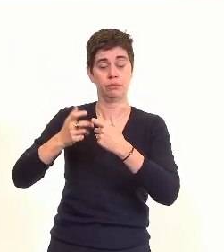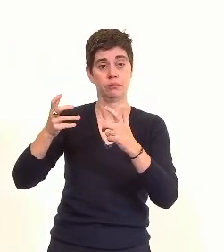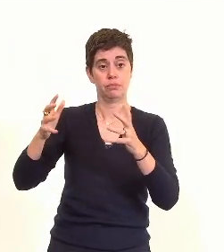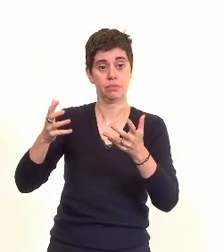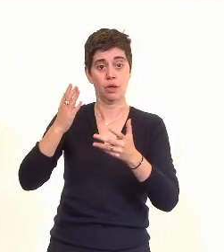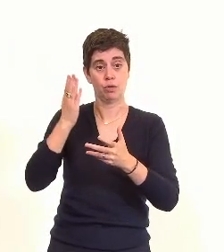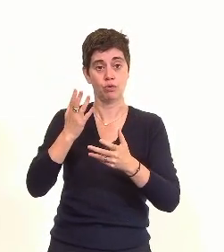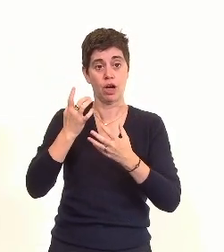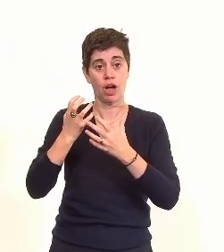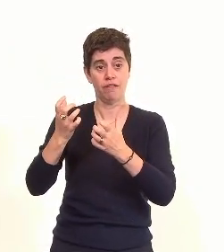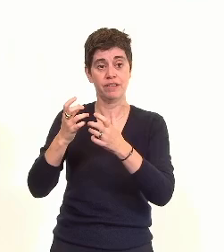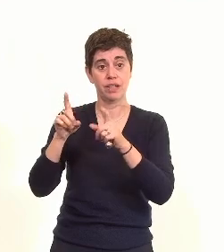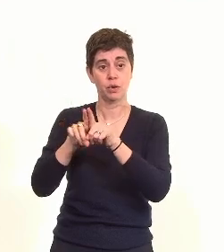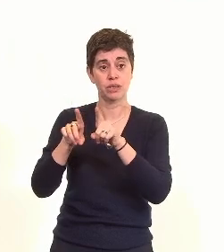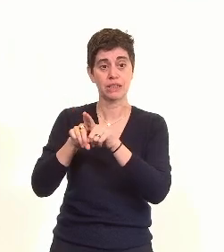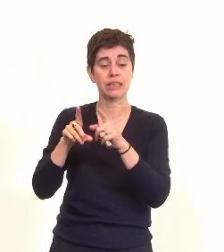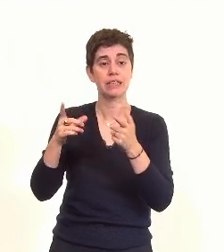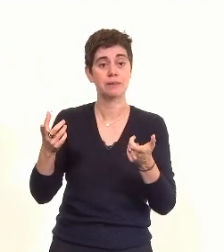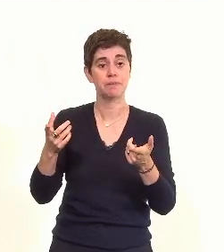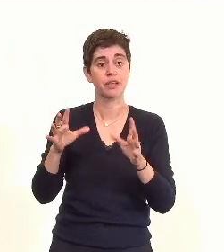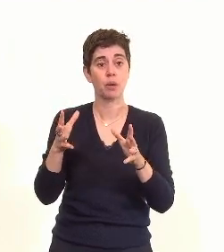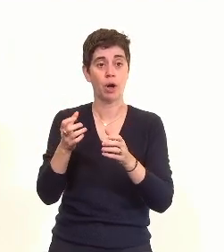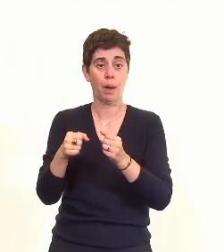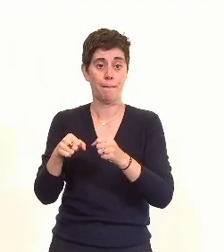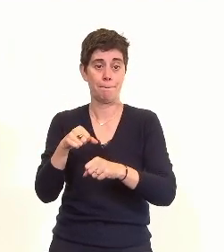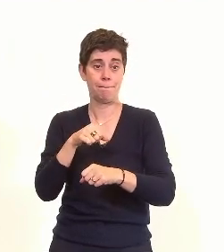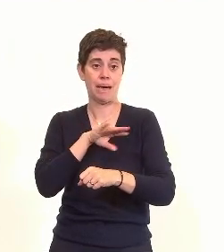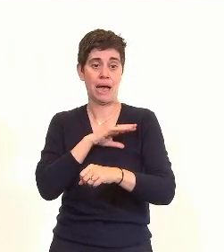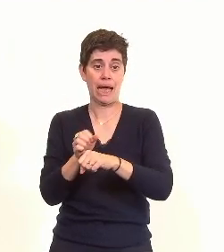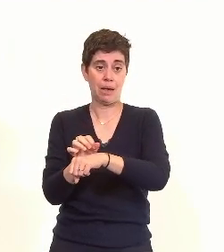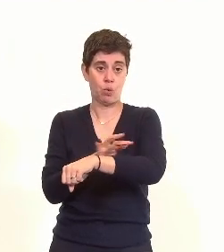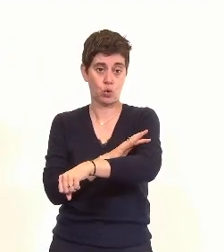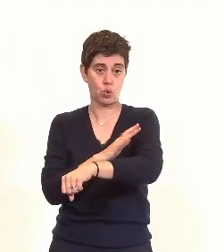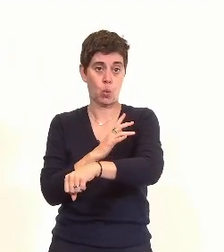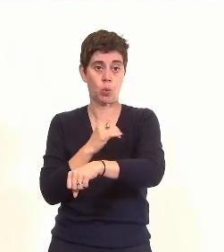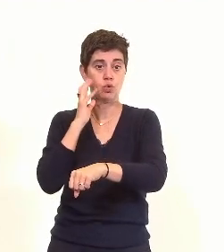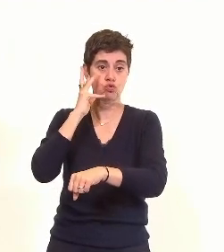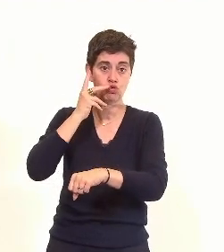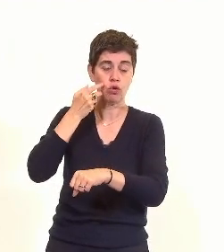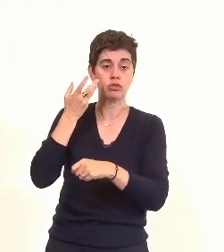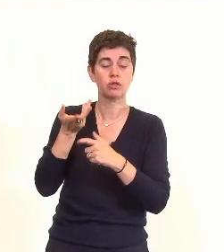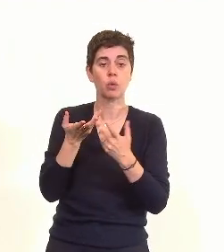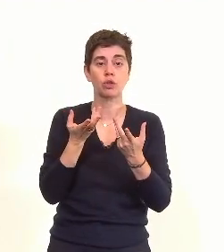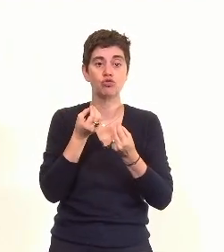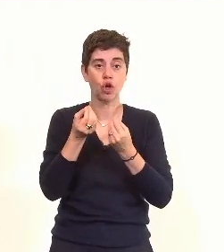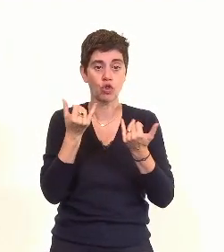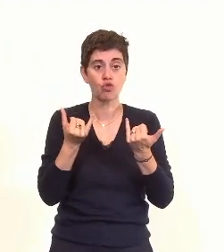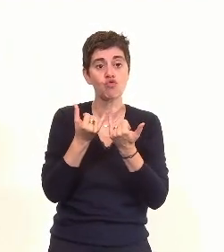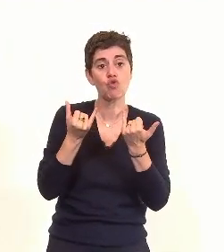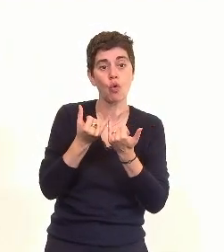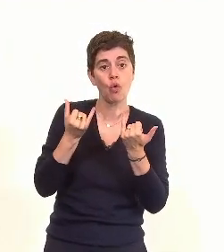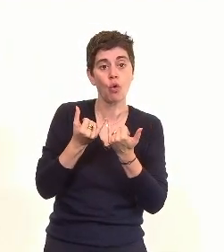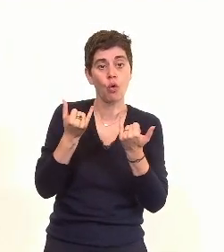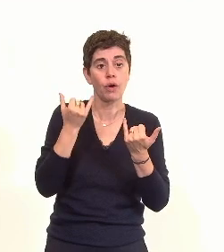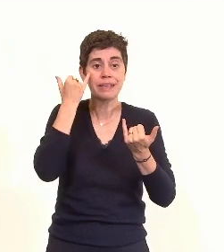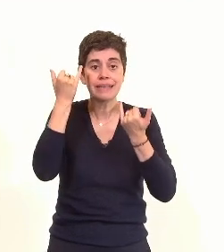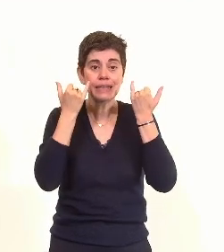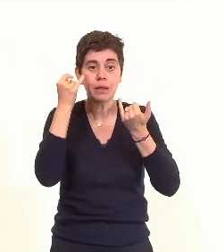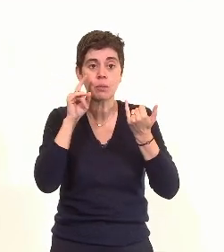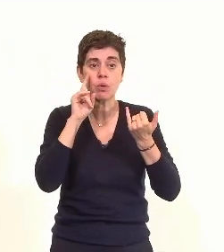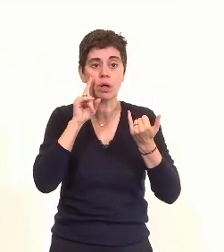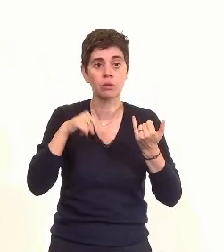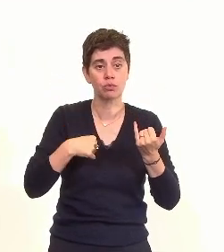envies, mais par l'émotion et l'essence. Et donc on a eu l'idée de créer des jeux, parce que on est quand même des animateurs, je